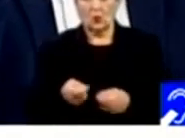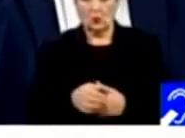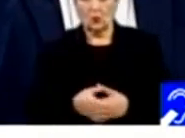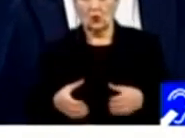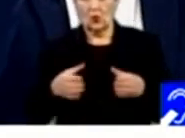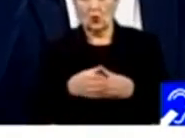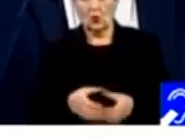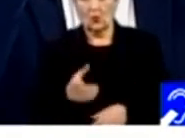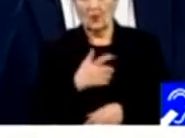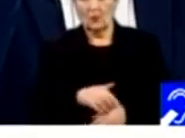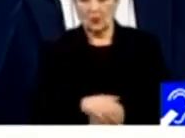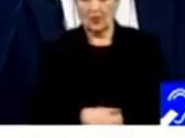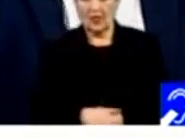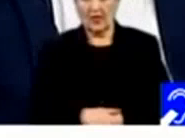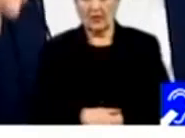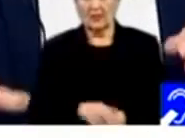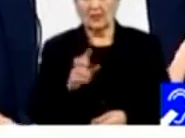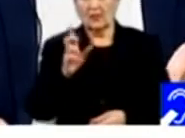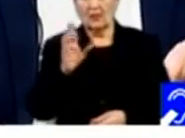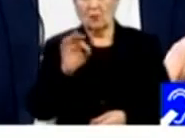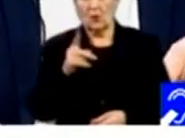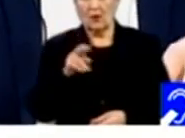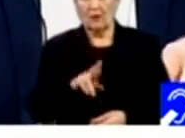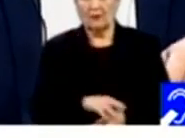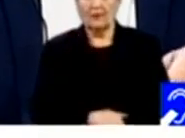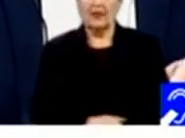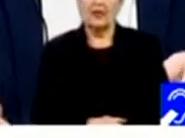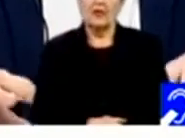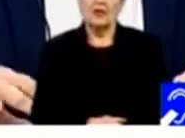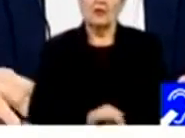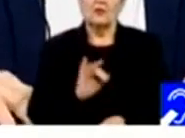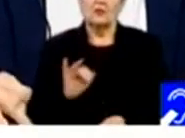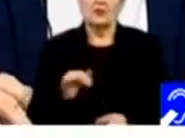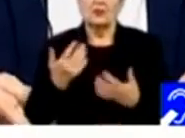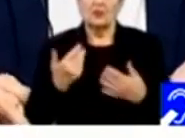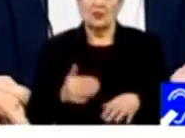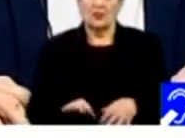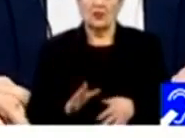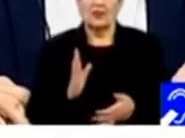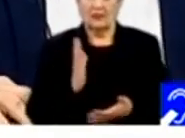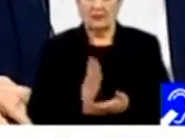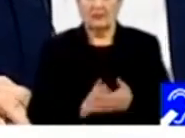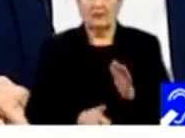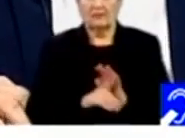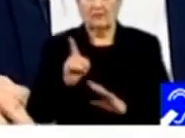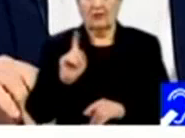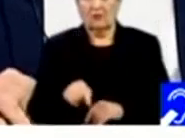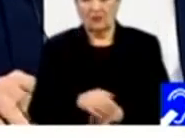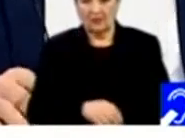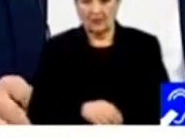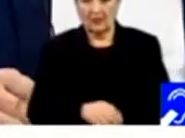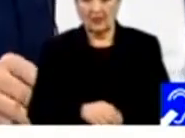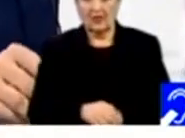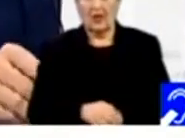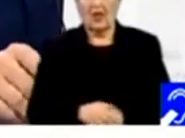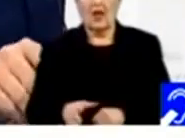grup domnul deputat Vladimir Bolea din partea PAS. Și văd că deja sunt rezultate în această privință. Asta este ceea